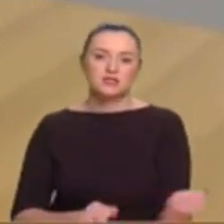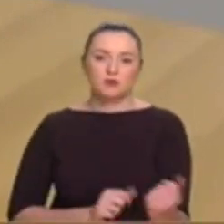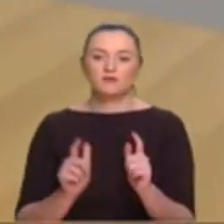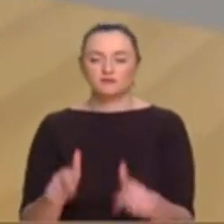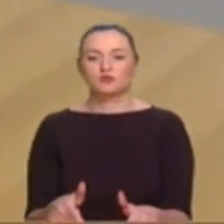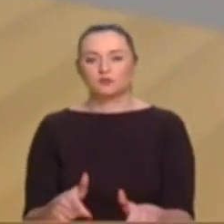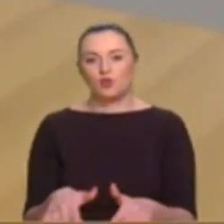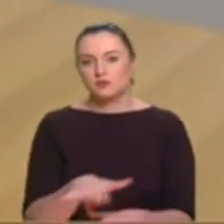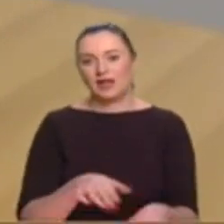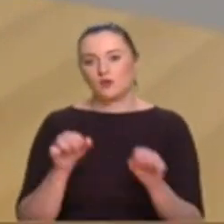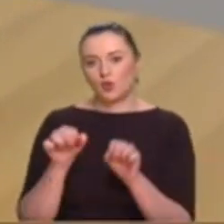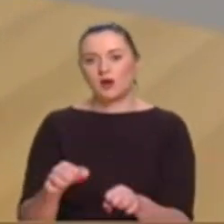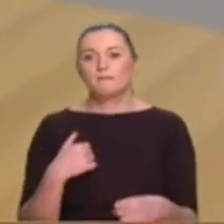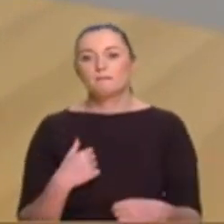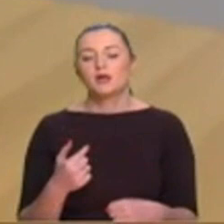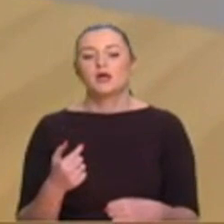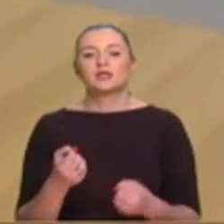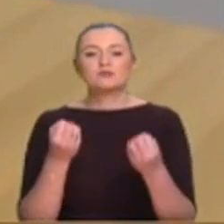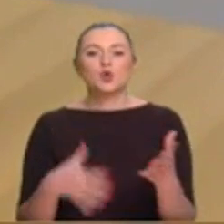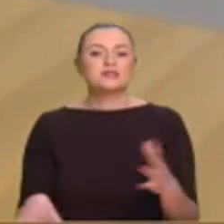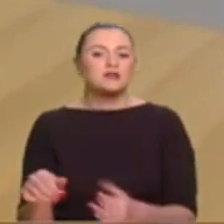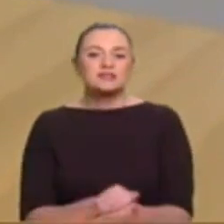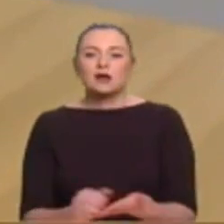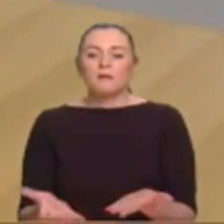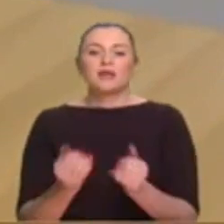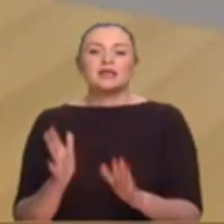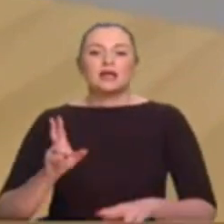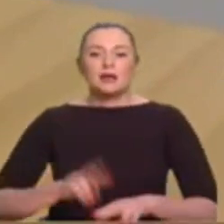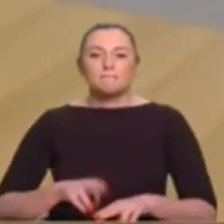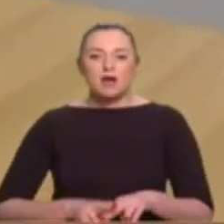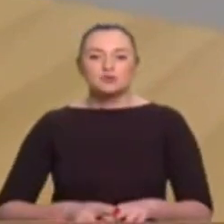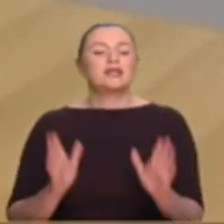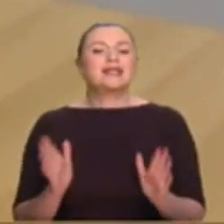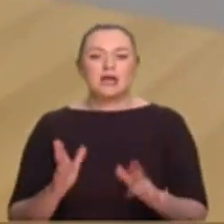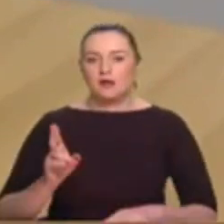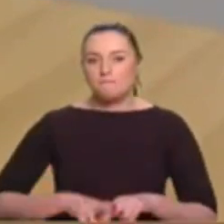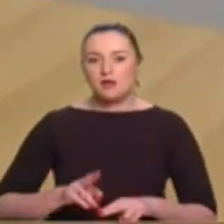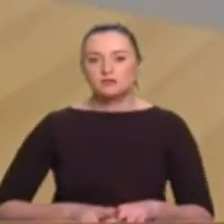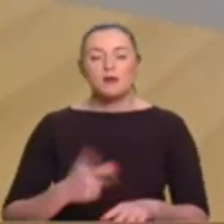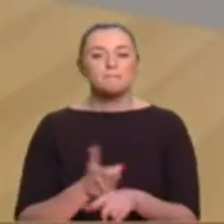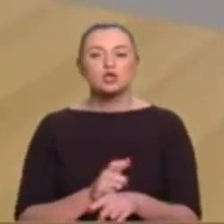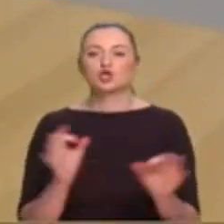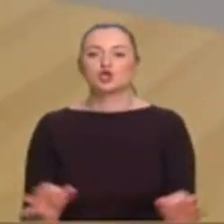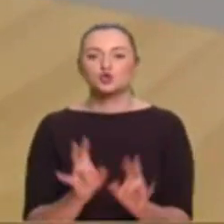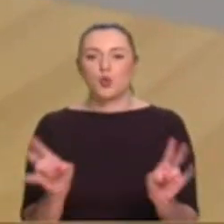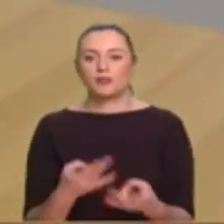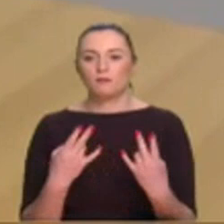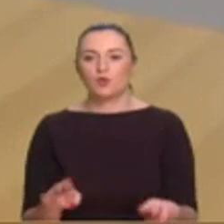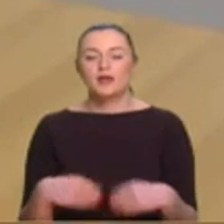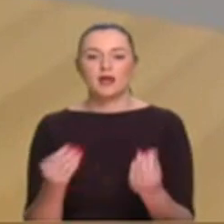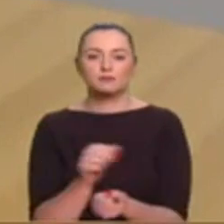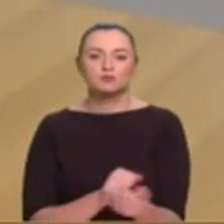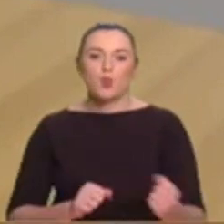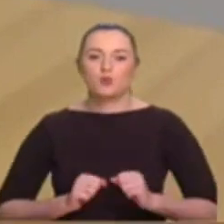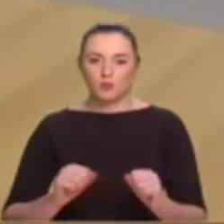сил територіальної оборони. Ми спростили усі процедури. Беріть тільки паспорт. Тільки паспорт. Більше нічого не потрібно. Даємо зброю